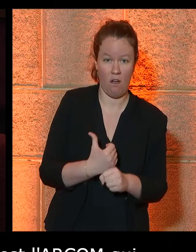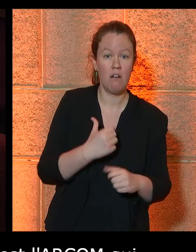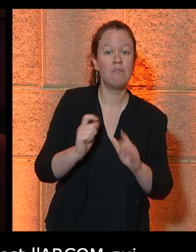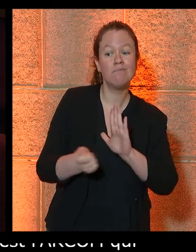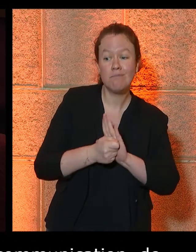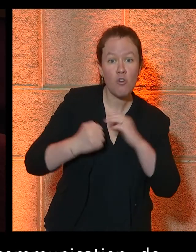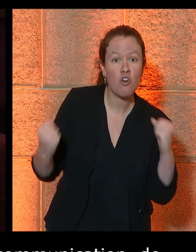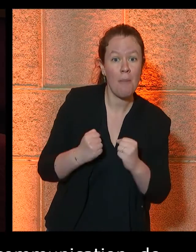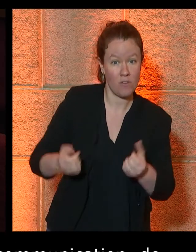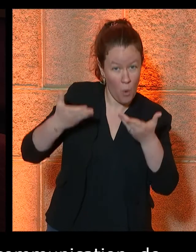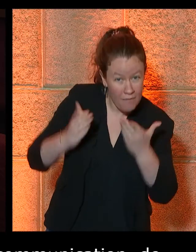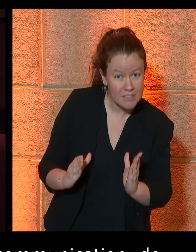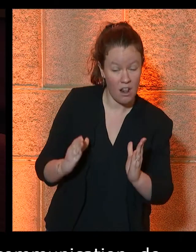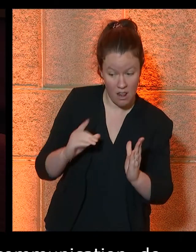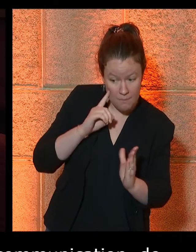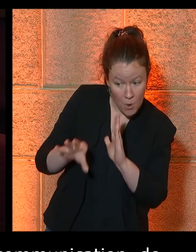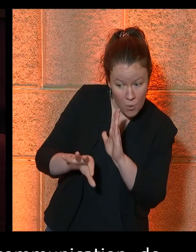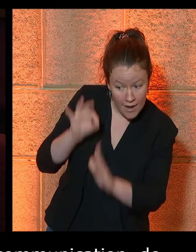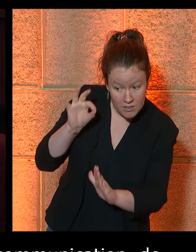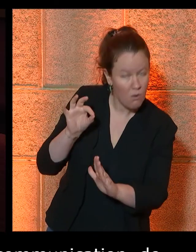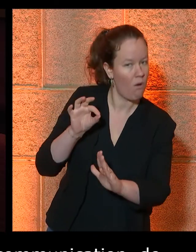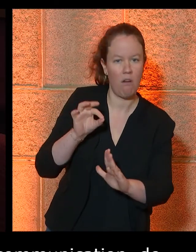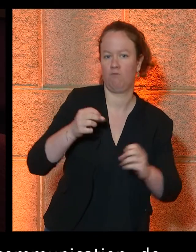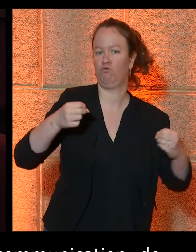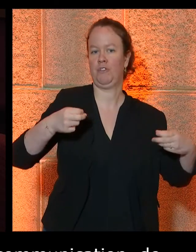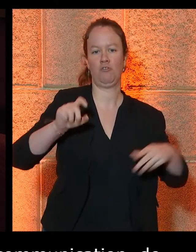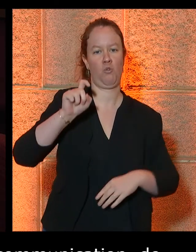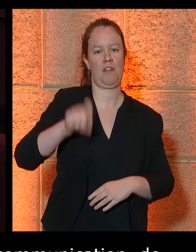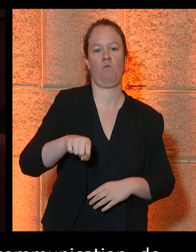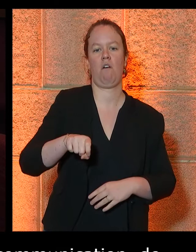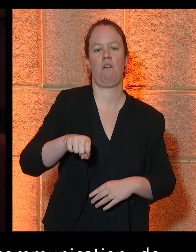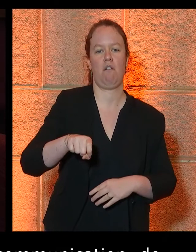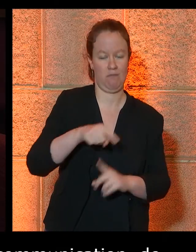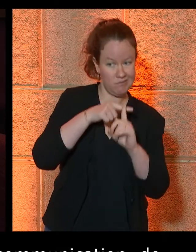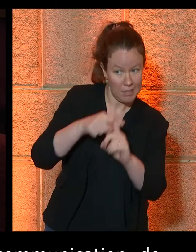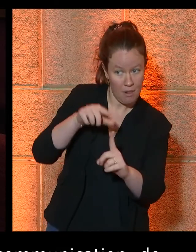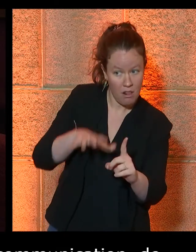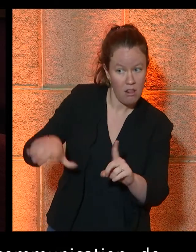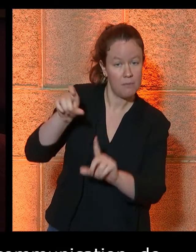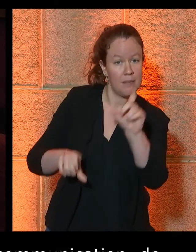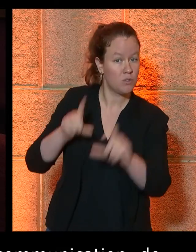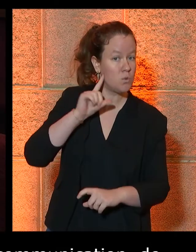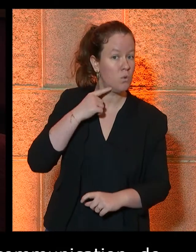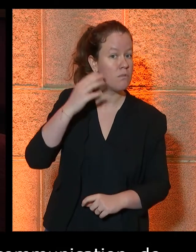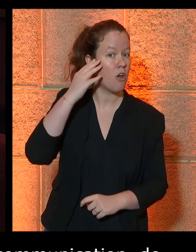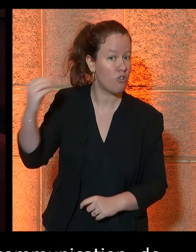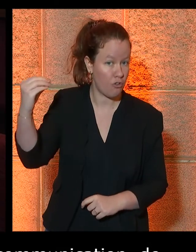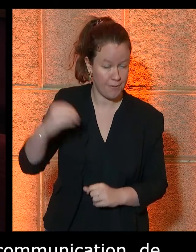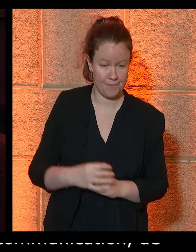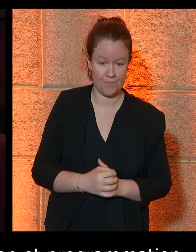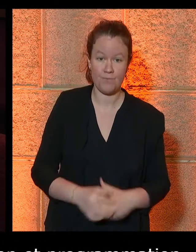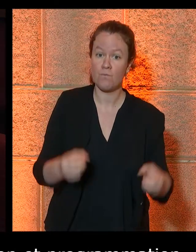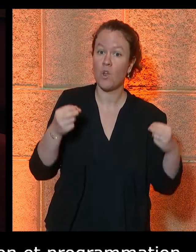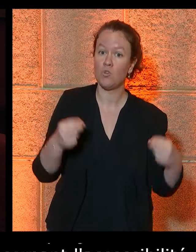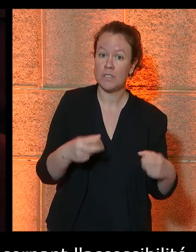campagne officielle seront systématiquement diffusés avec un sous-titrage à l'attention des personnes sourdes ou malentendantes, que ce soit